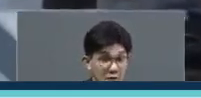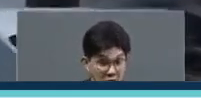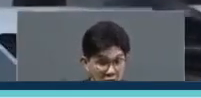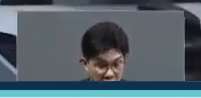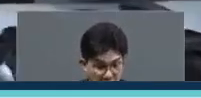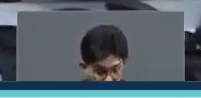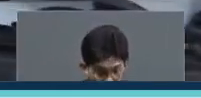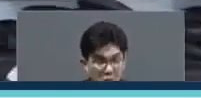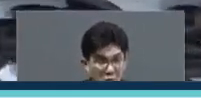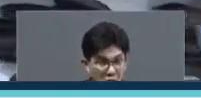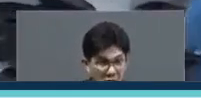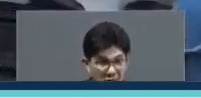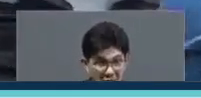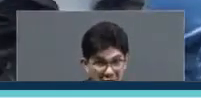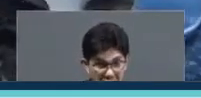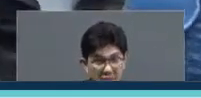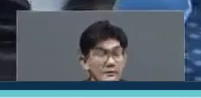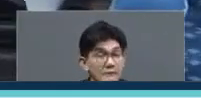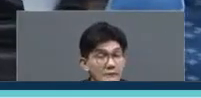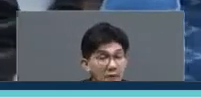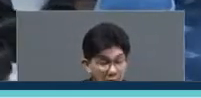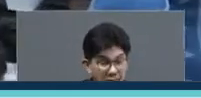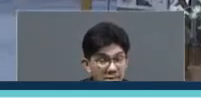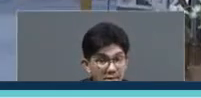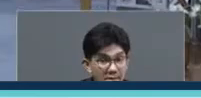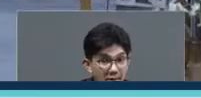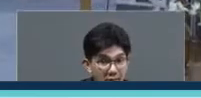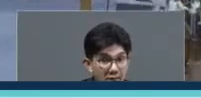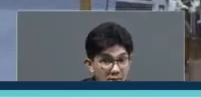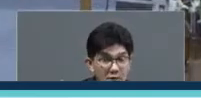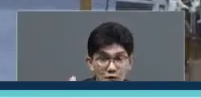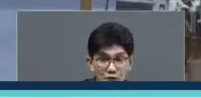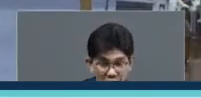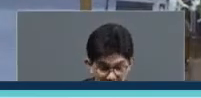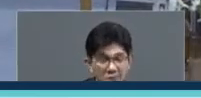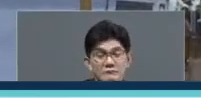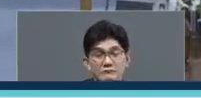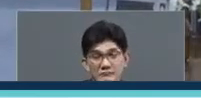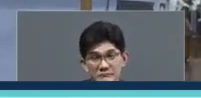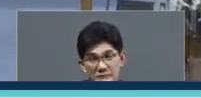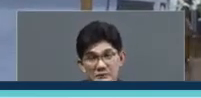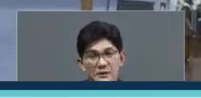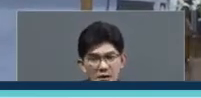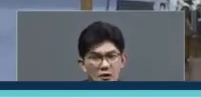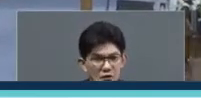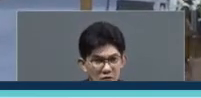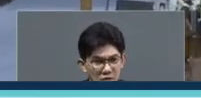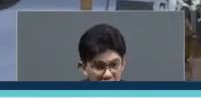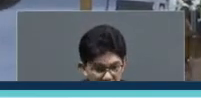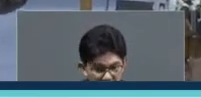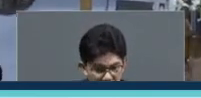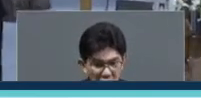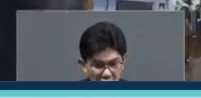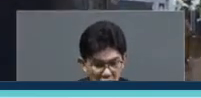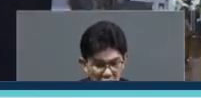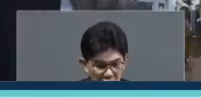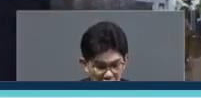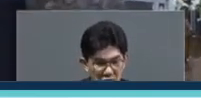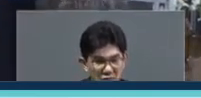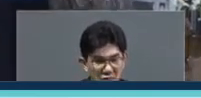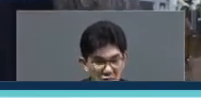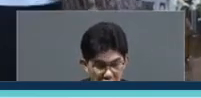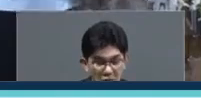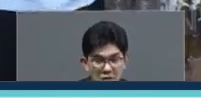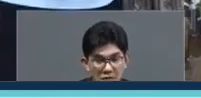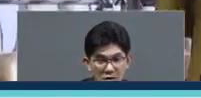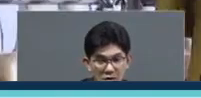ทยผ้าทอไทยกว่า 300,000 ผืนที่ได้รับความสนใจเป็นอย่างมากนอกจากนี้ยังมีสินค้าโอท็อปชั้นนำ